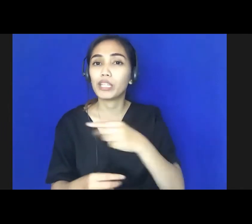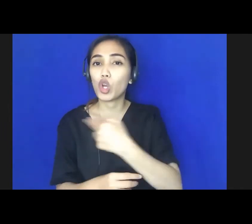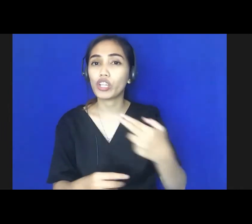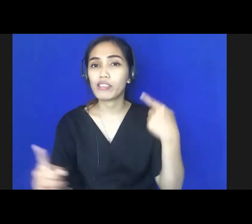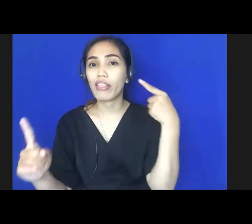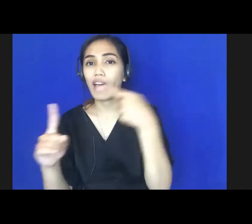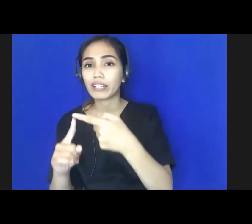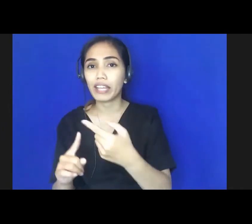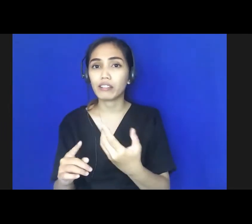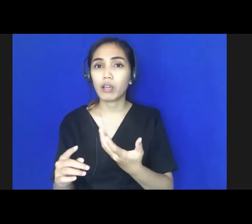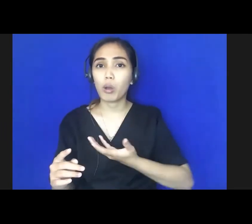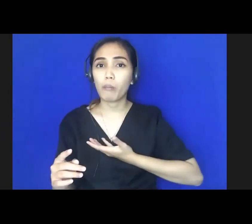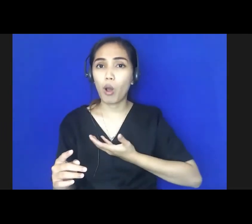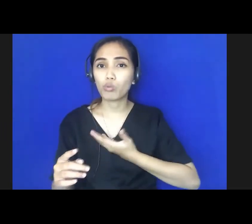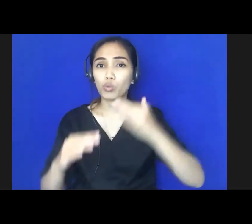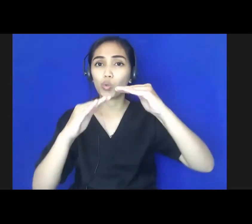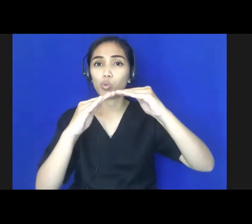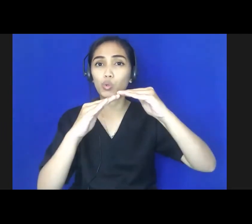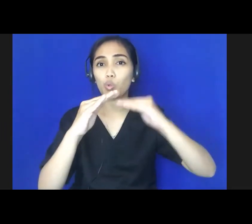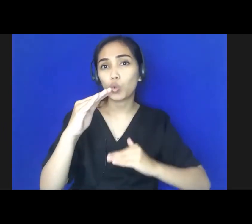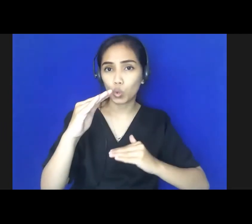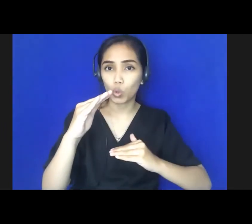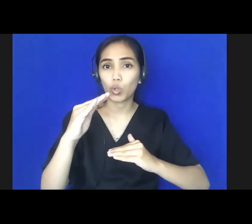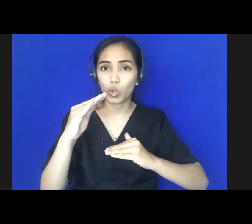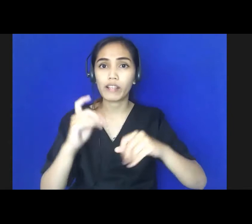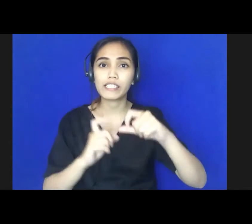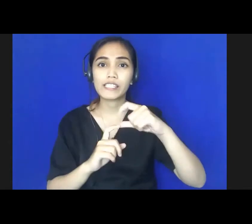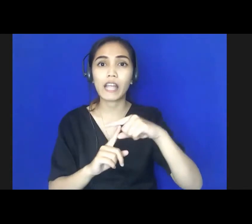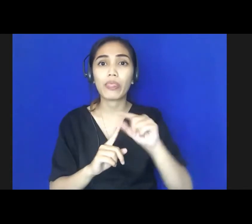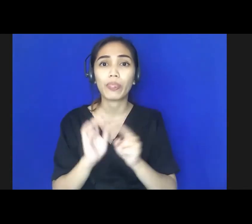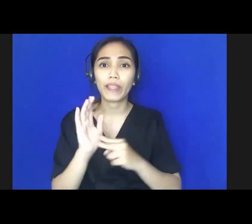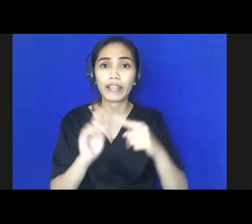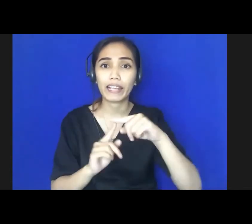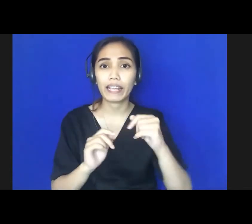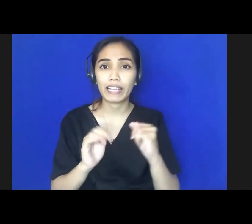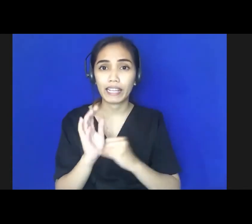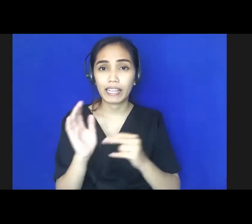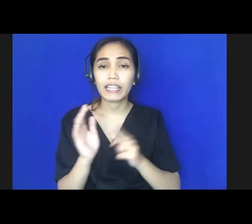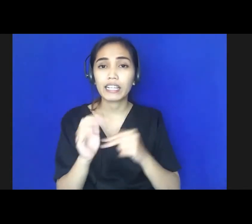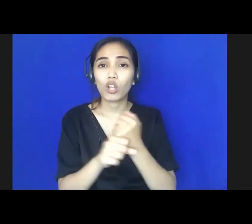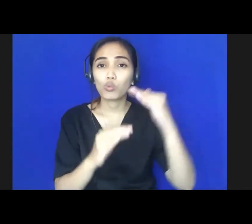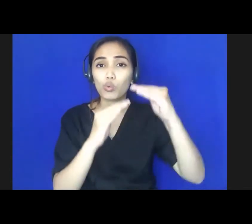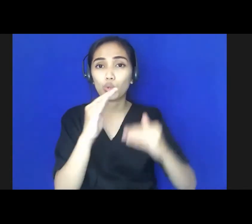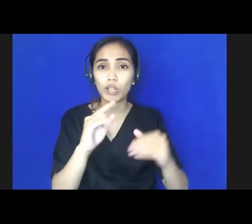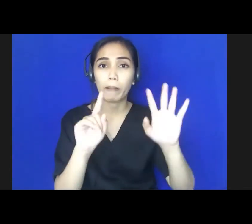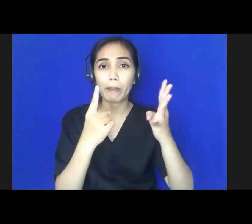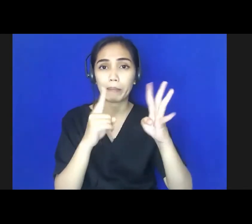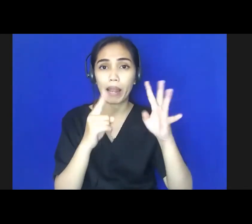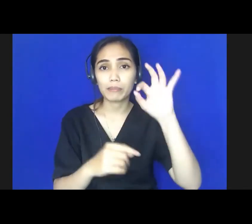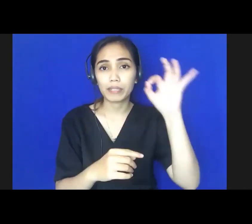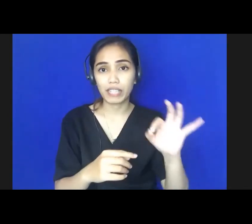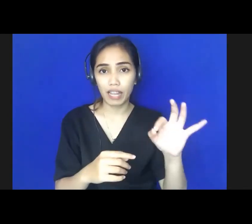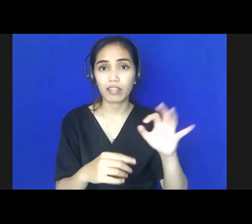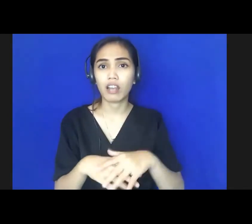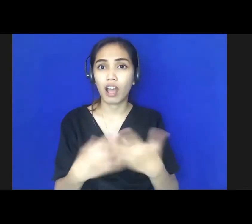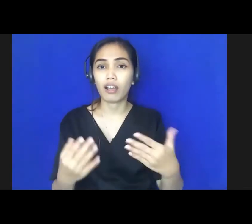menjadi 14% pada tahun 2024. Dan berbagai studi yang telah dilakukan menunjukkan bahwa dalam